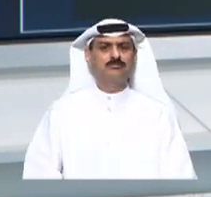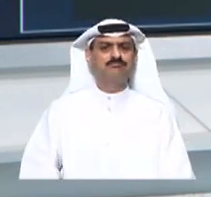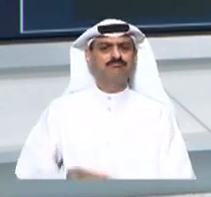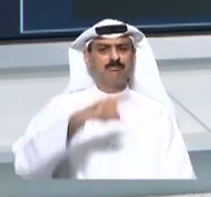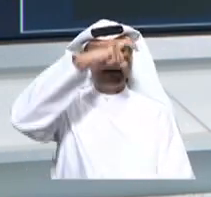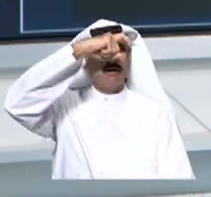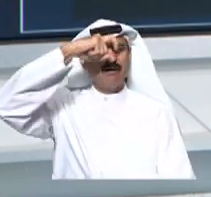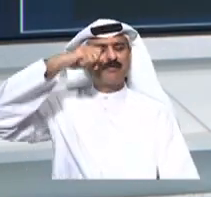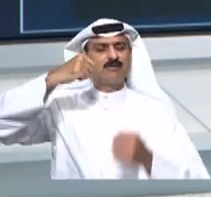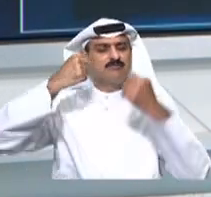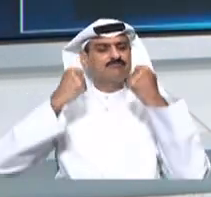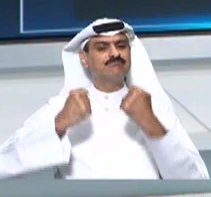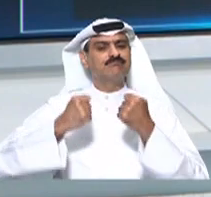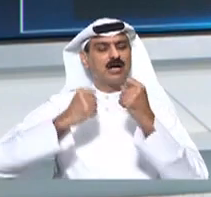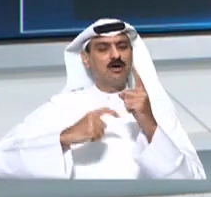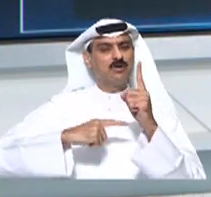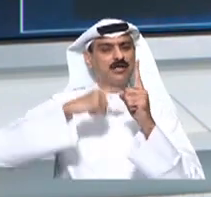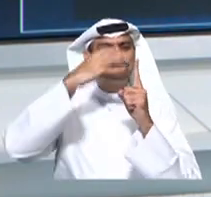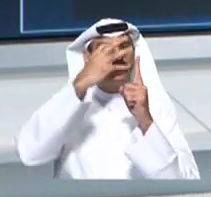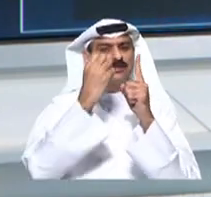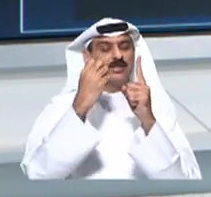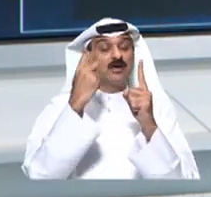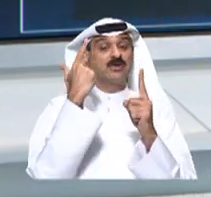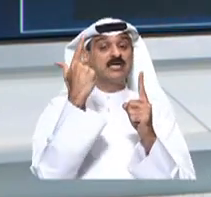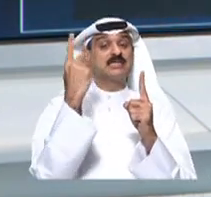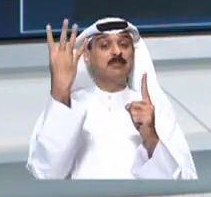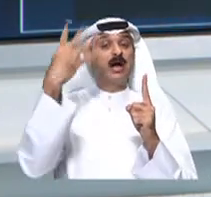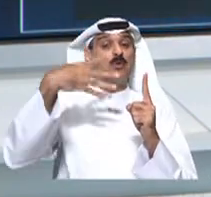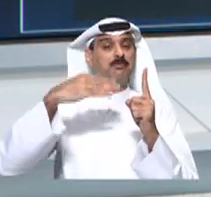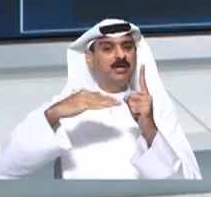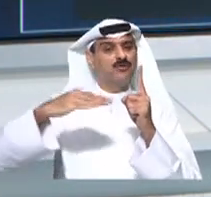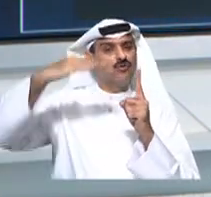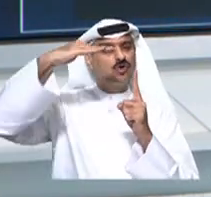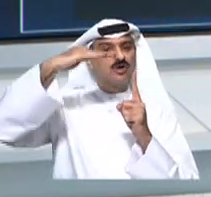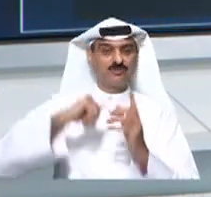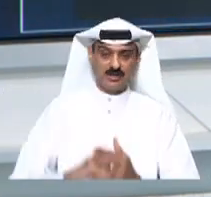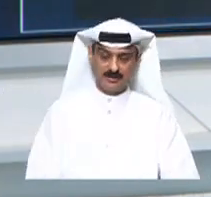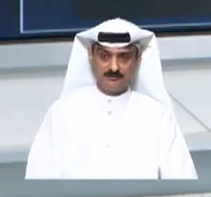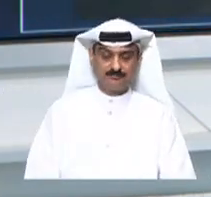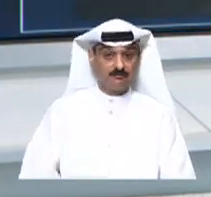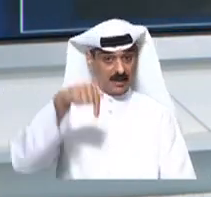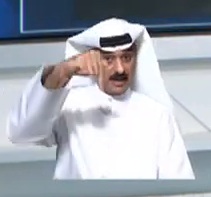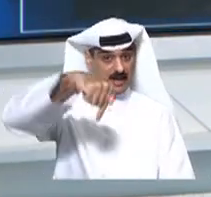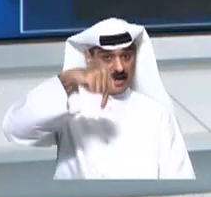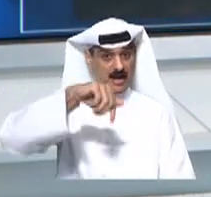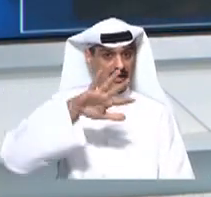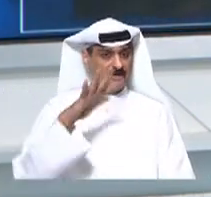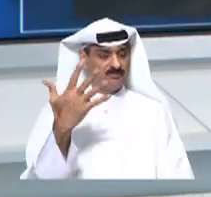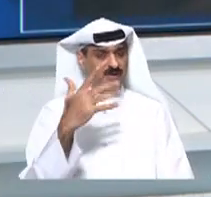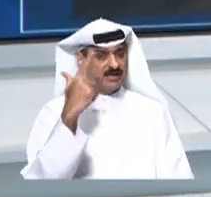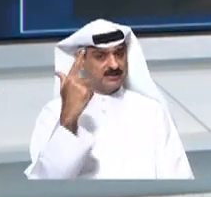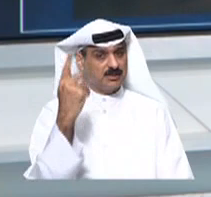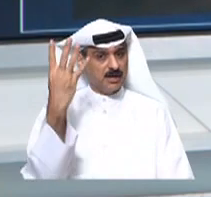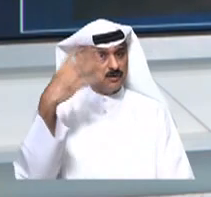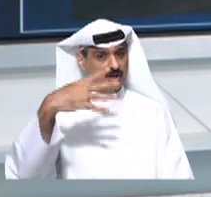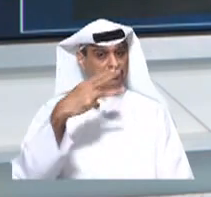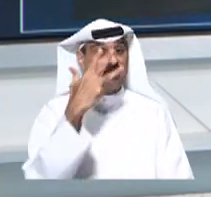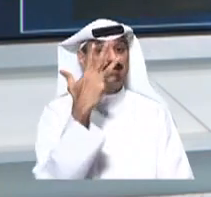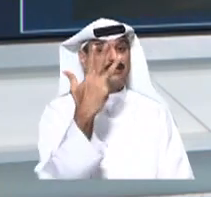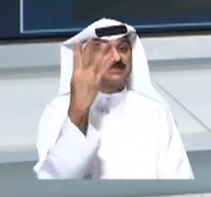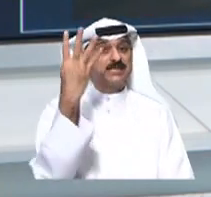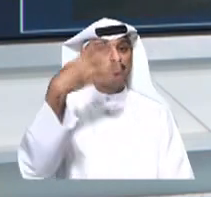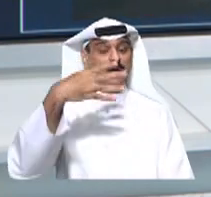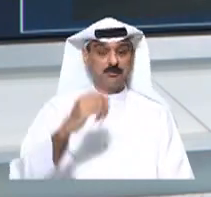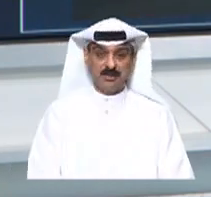شديدة الحرارة، تجاوزت درجات الحرارة 47 درجة مئوية. حتى هذه اللحظة تفاوتت ما بين 47 إلى 49 درجة مئوية